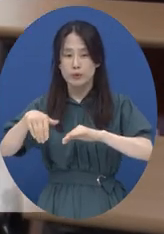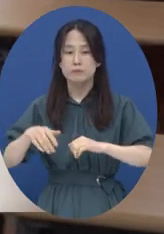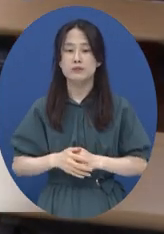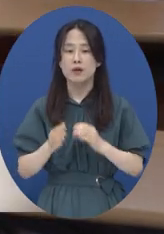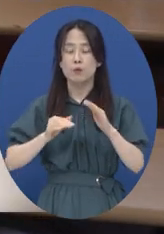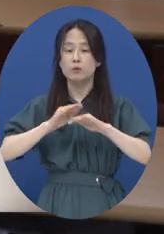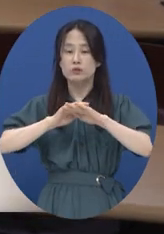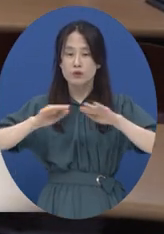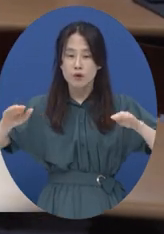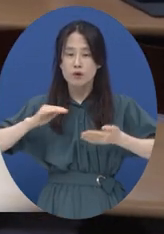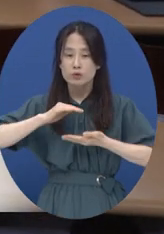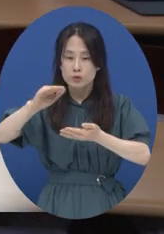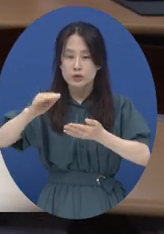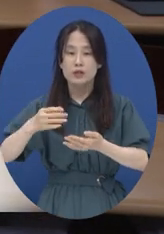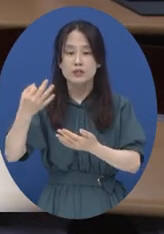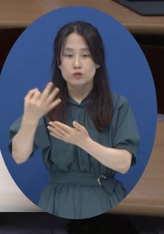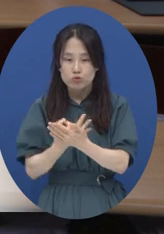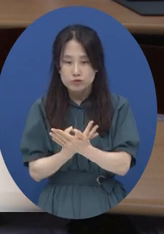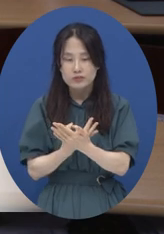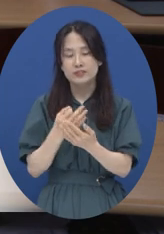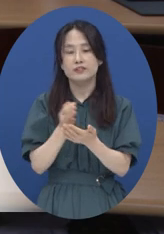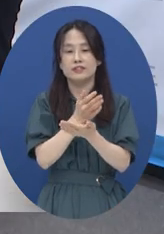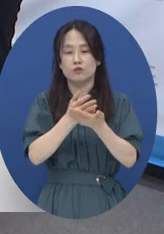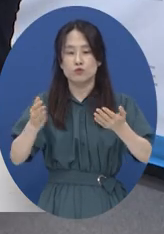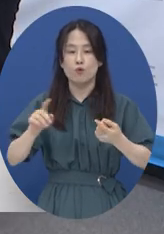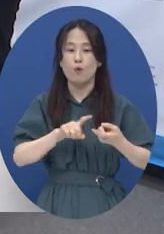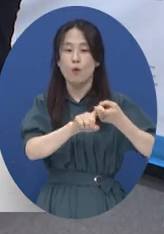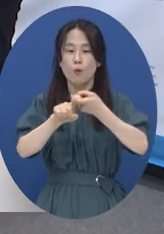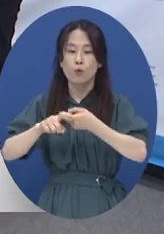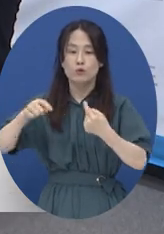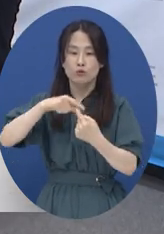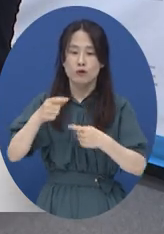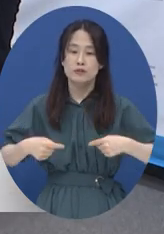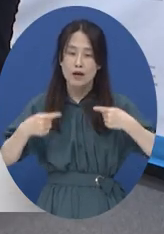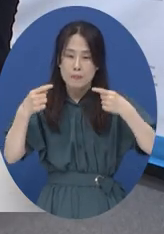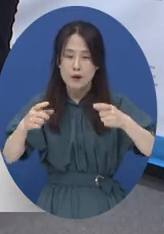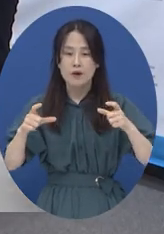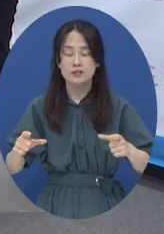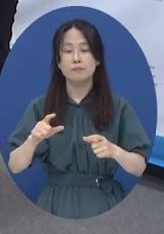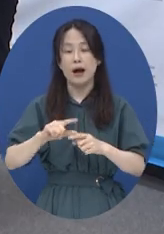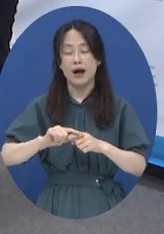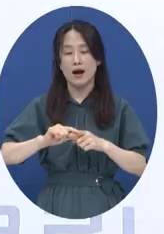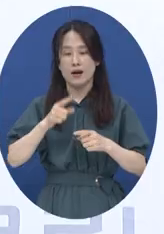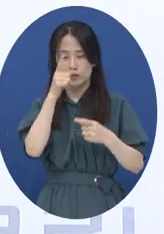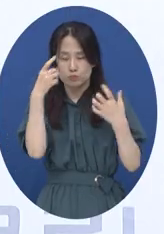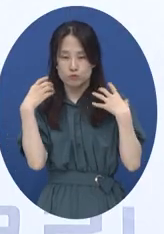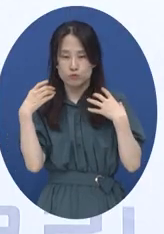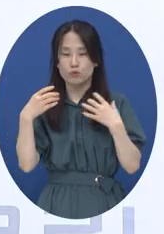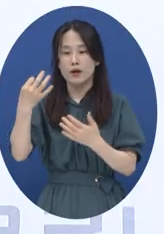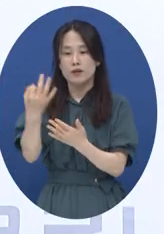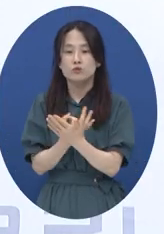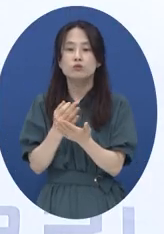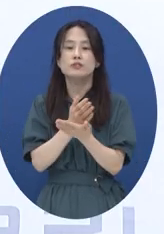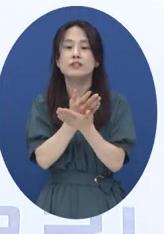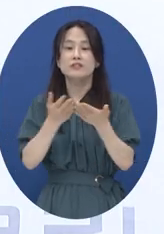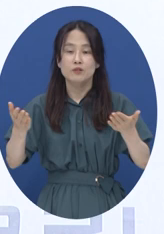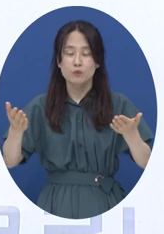공정조달에서 발생하는 조달 수익은 나누고, 공동운영에 참여하는 지방정부와 수익을 공유한다는